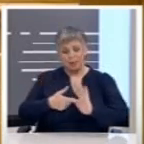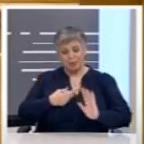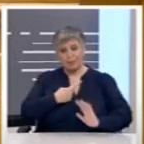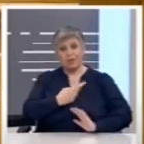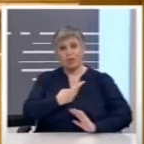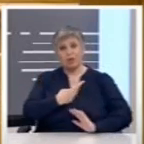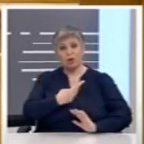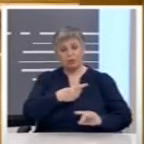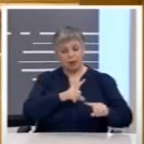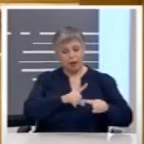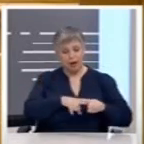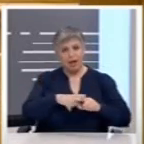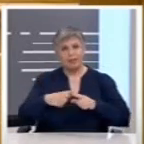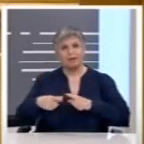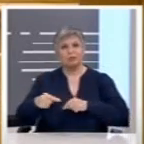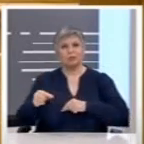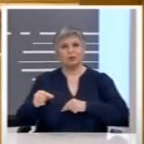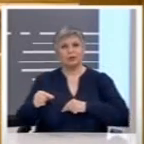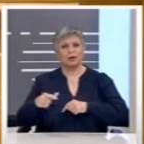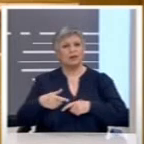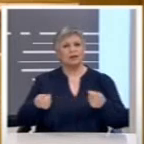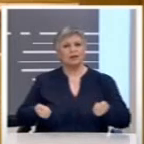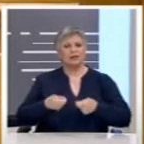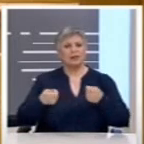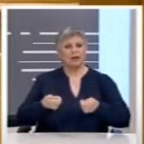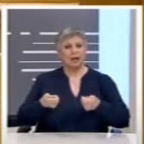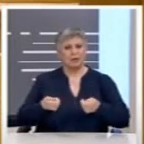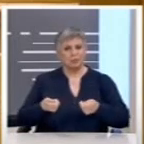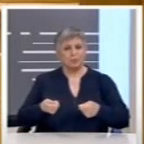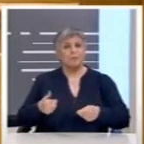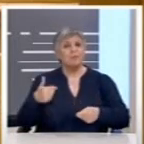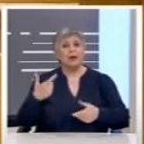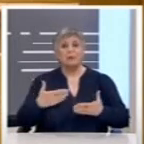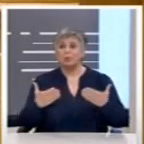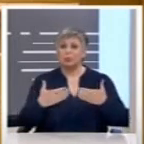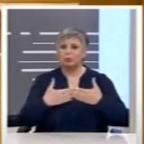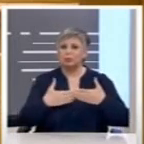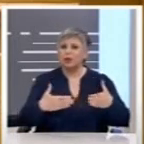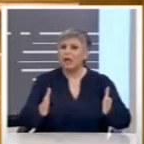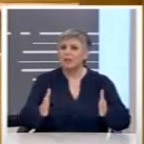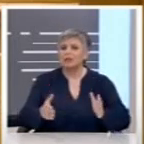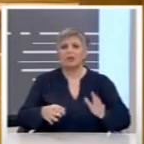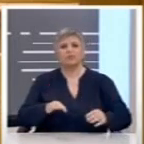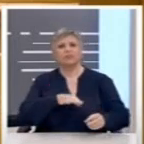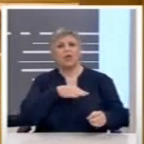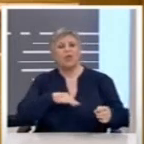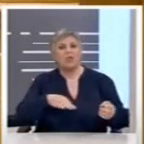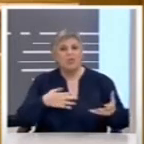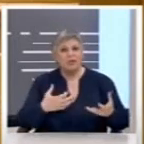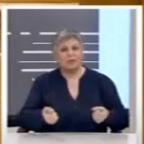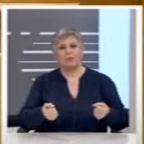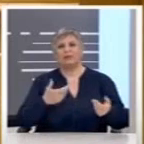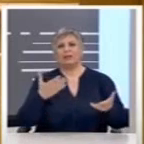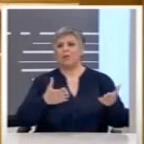πώς θα αξιοποιηθούν οι νέες δυνατότητες που έχουμε για τη δημόσια διπλωματία και την επιδίωξη να έχουμε υψηλές επαφές παντού